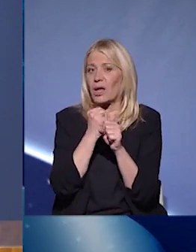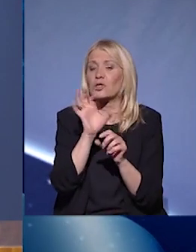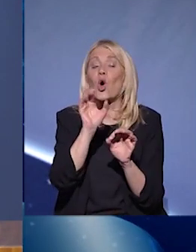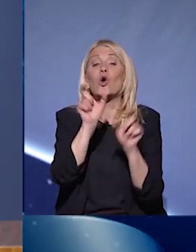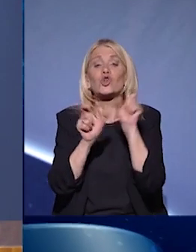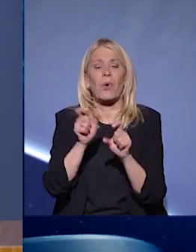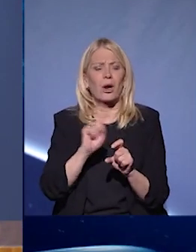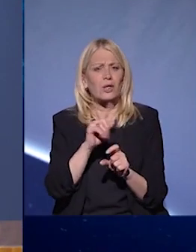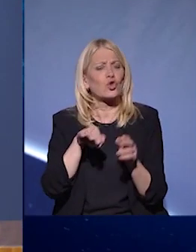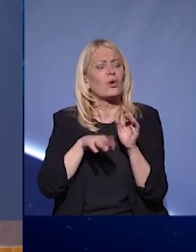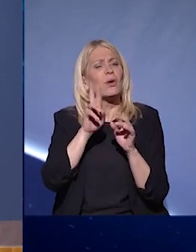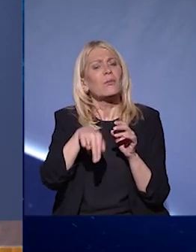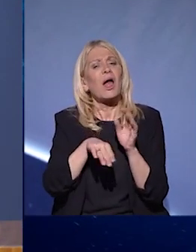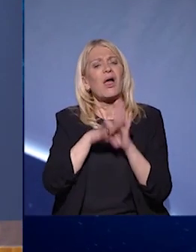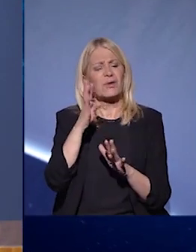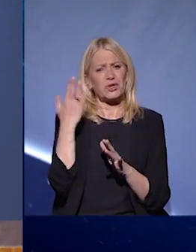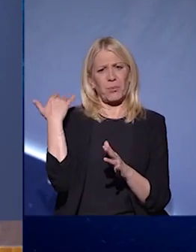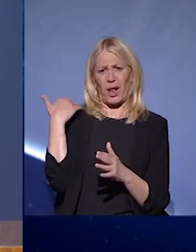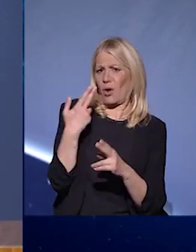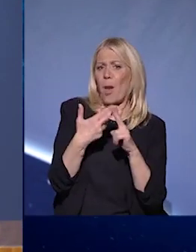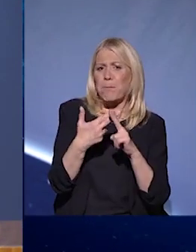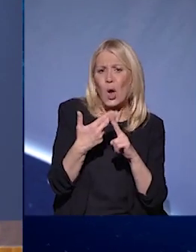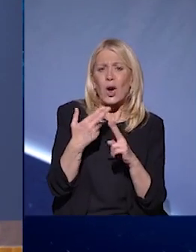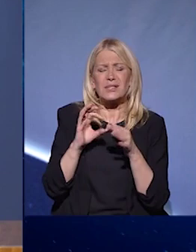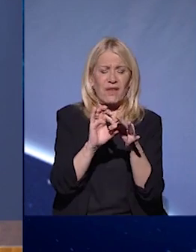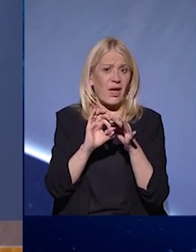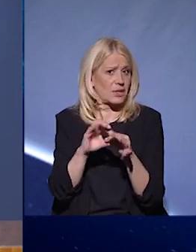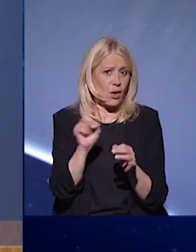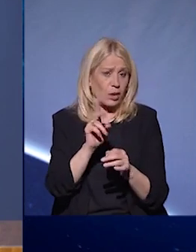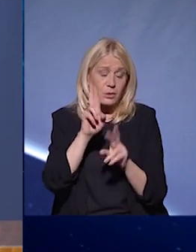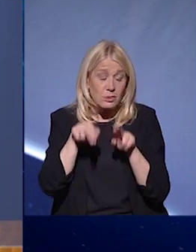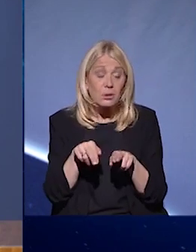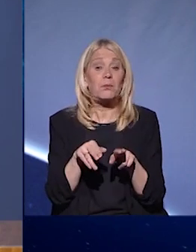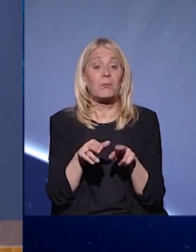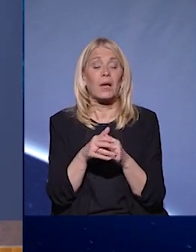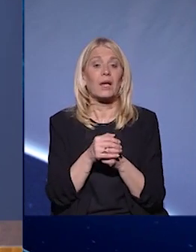osobama koje nisu imali prethodna hronična oboljenja.